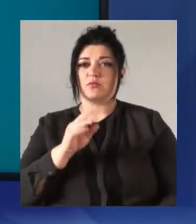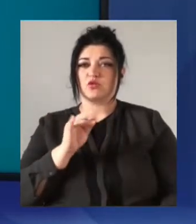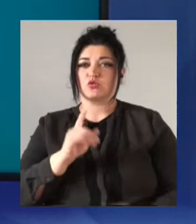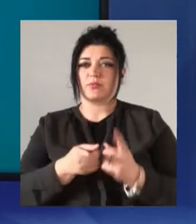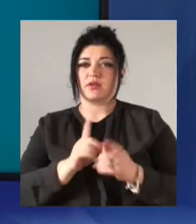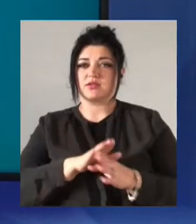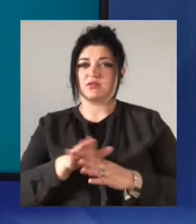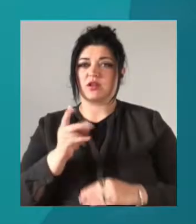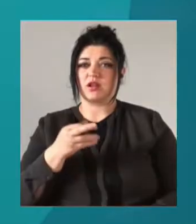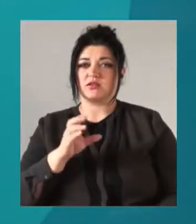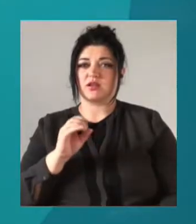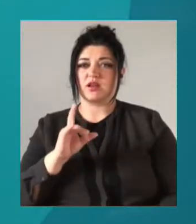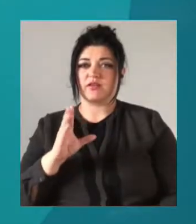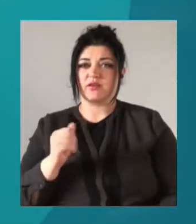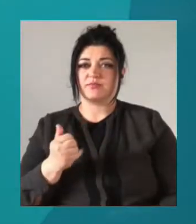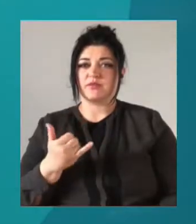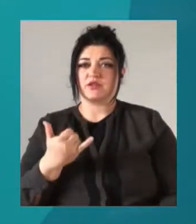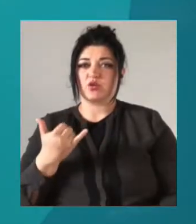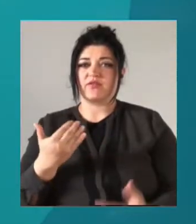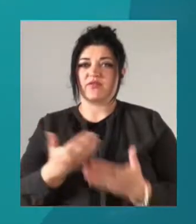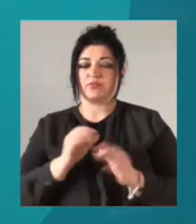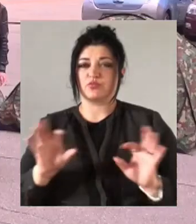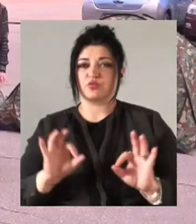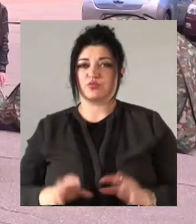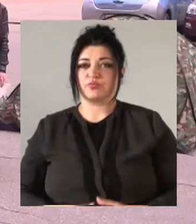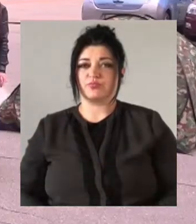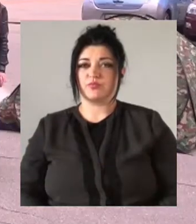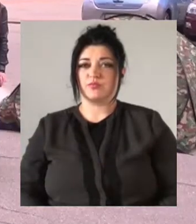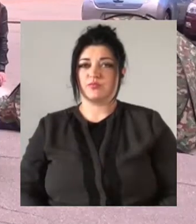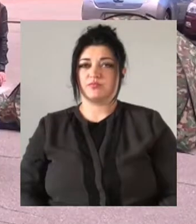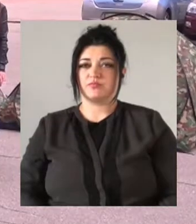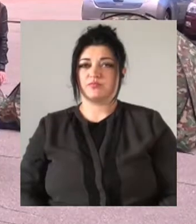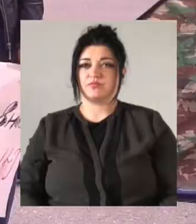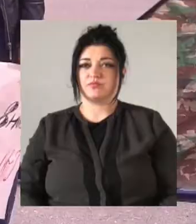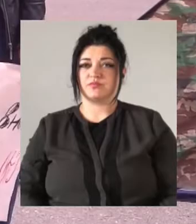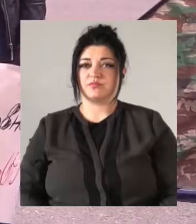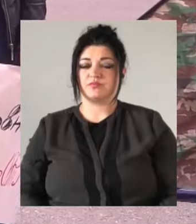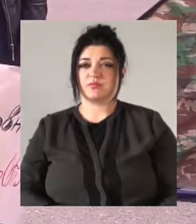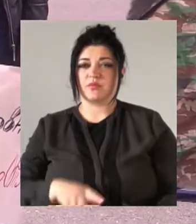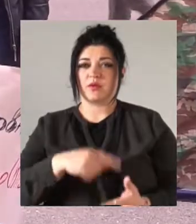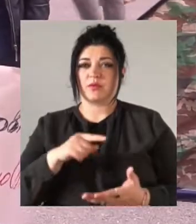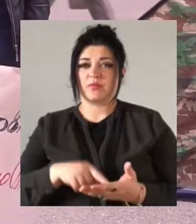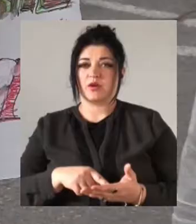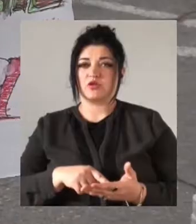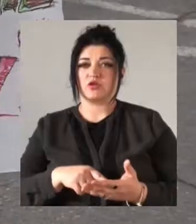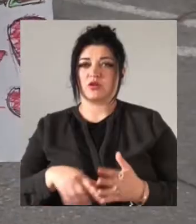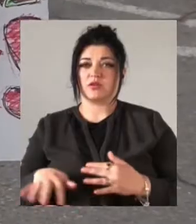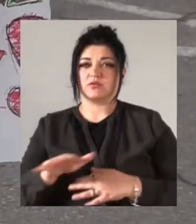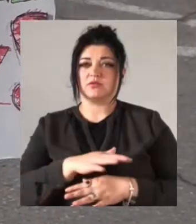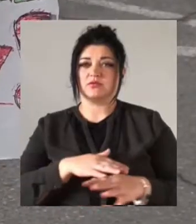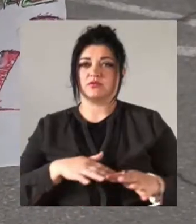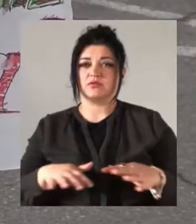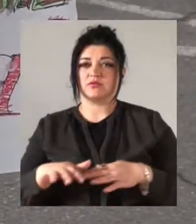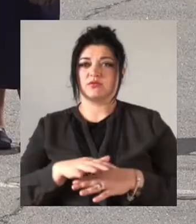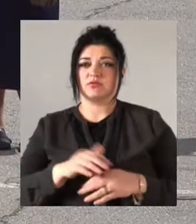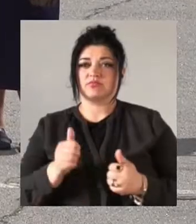здійснює Наталя Сергієва. Сьогодні у випуску. Мешканці різних сіл вийшли під стіни облдержадміністрації